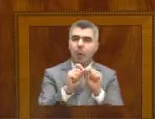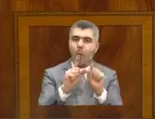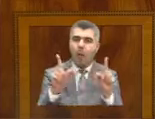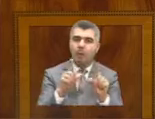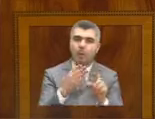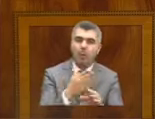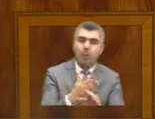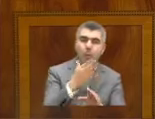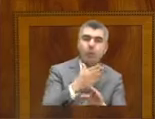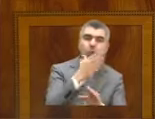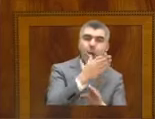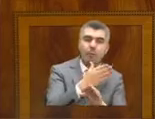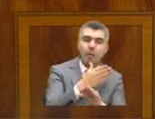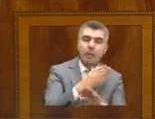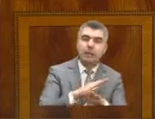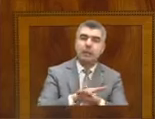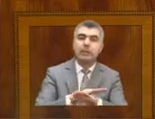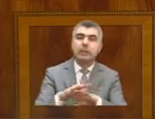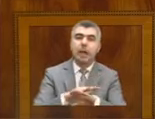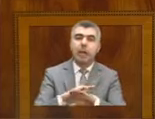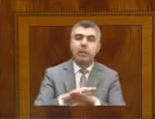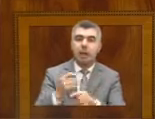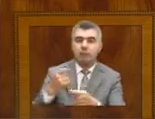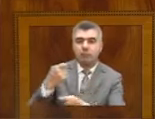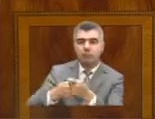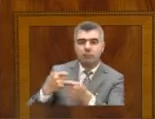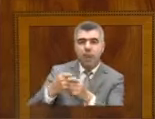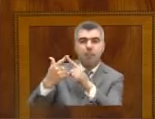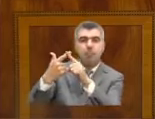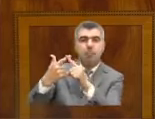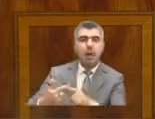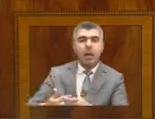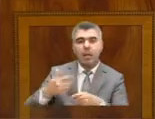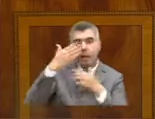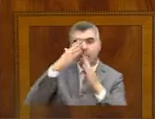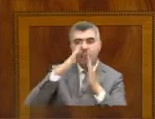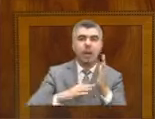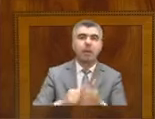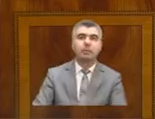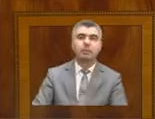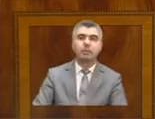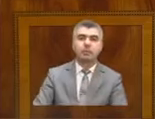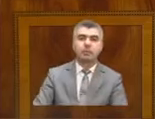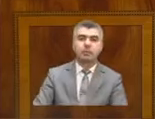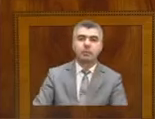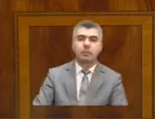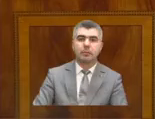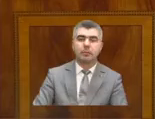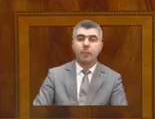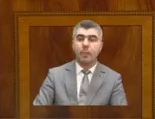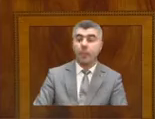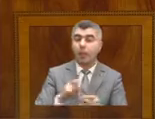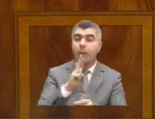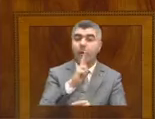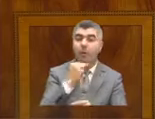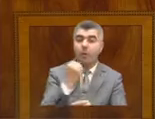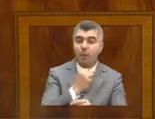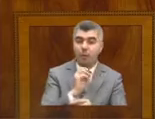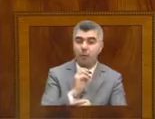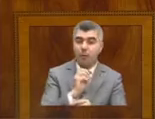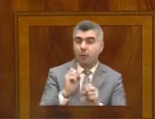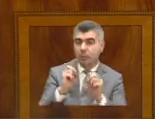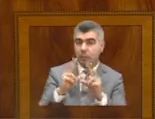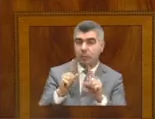الآفاق المستقبلية للسياسة الاقتصادية والمالية لبلادنا. وعليه ستحرص الحكومة من خلال مشروع قانون